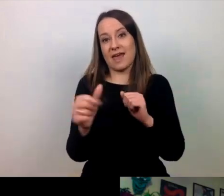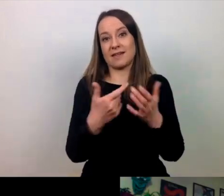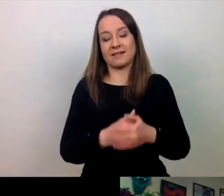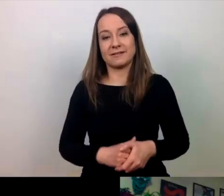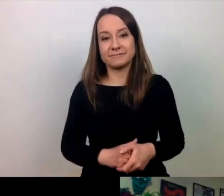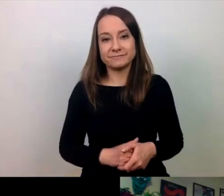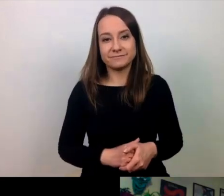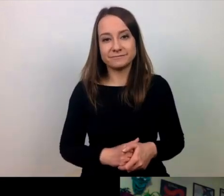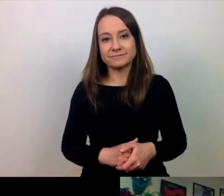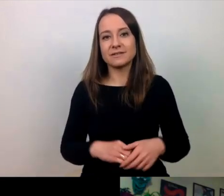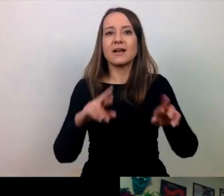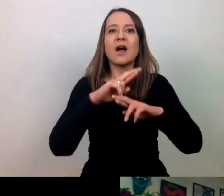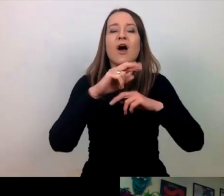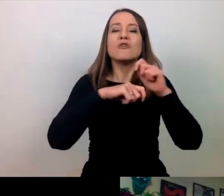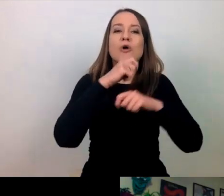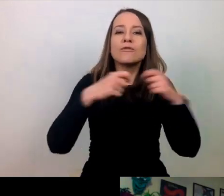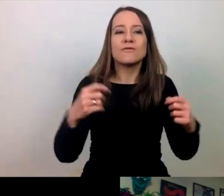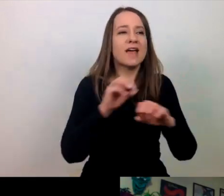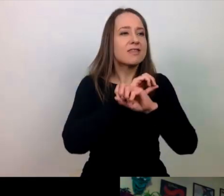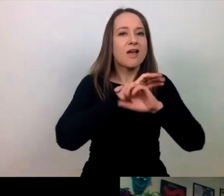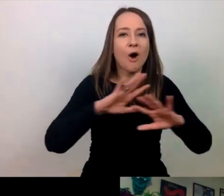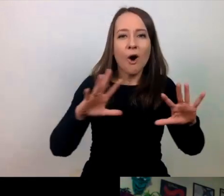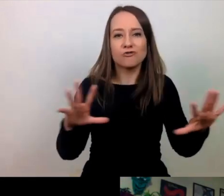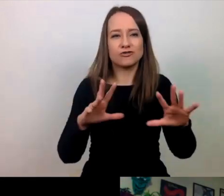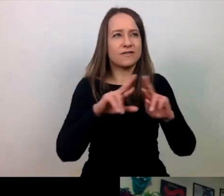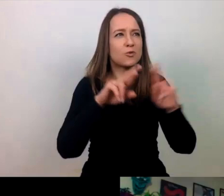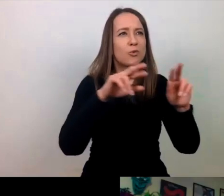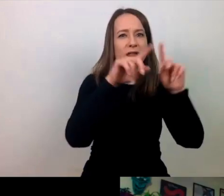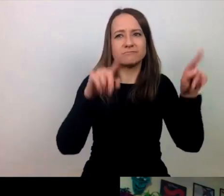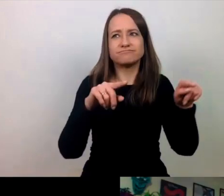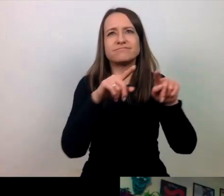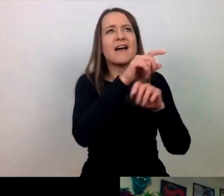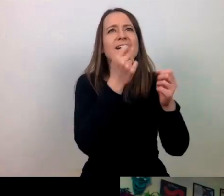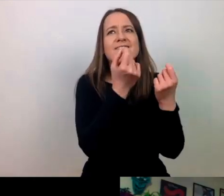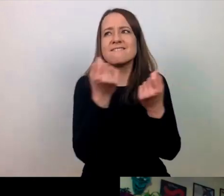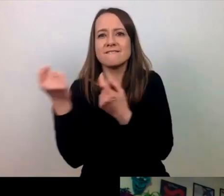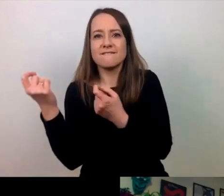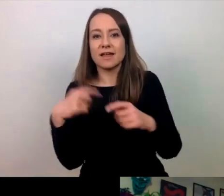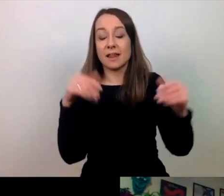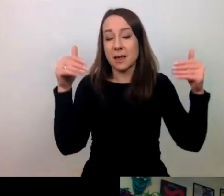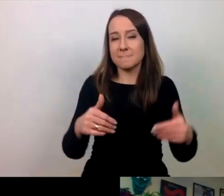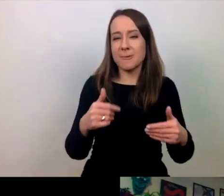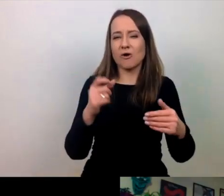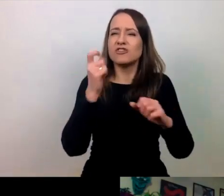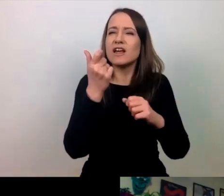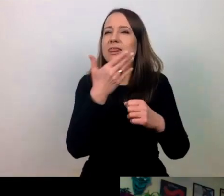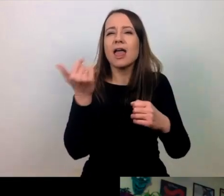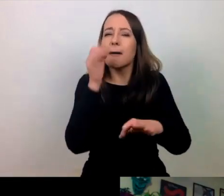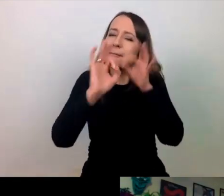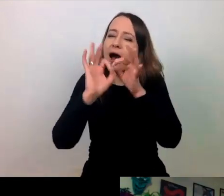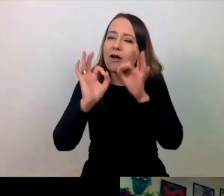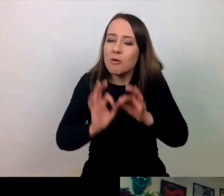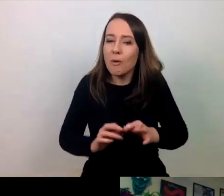bardzo oczywistych rozwiązań. Więc te niedociągnięcia, czy scenariuszowe, czy może właśnie aktorskie, gdzieś tutaj